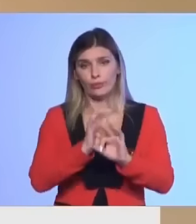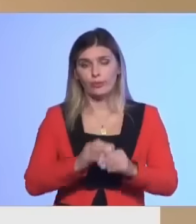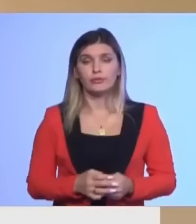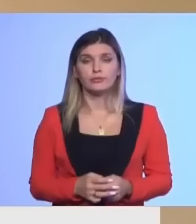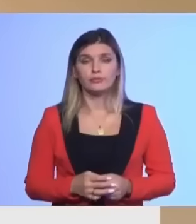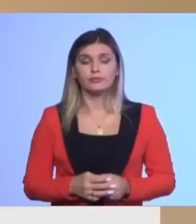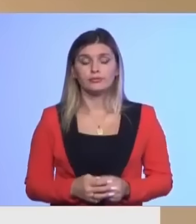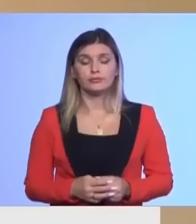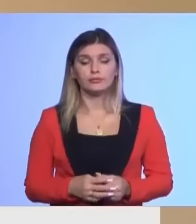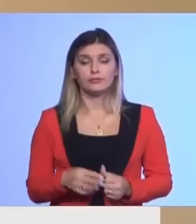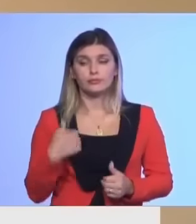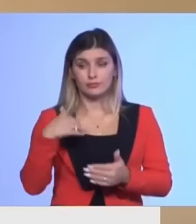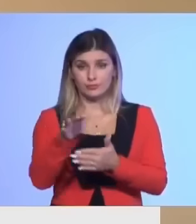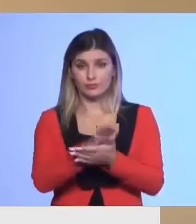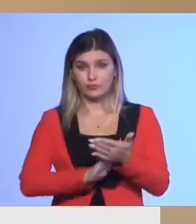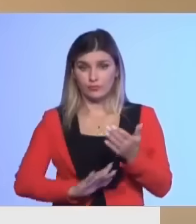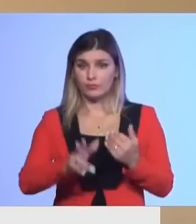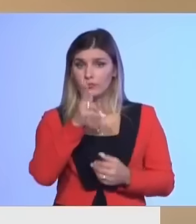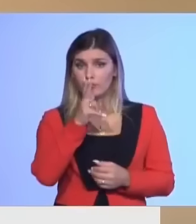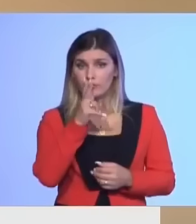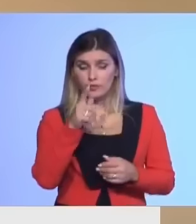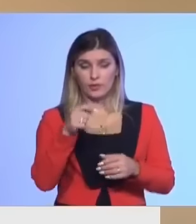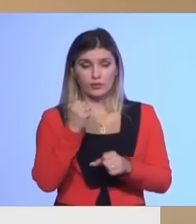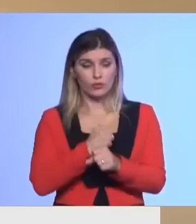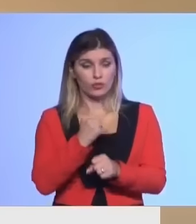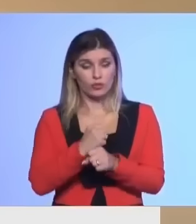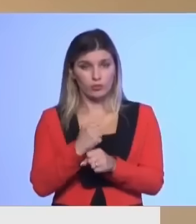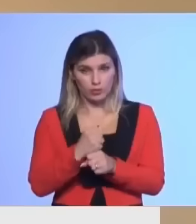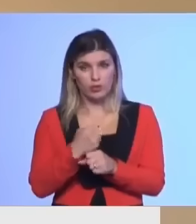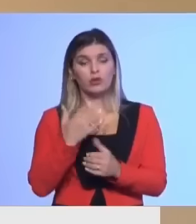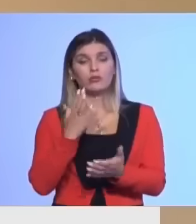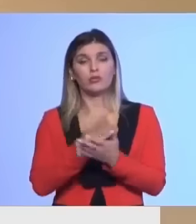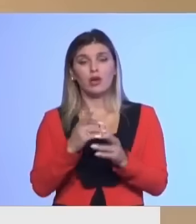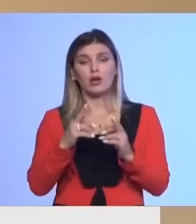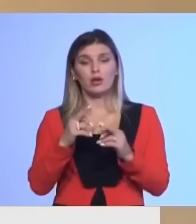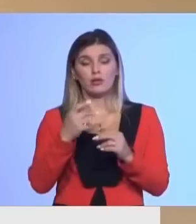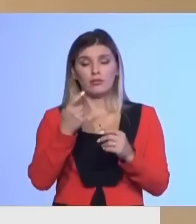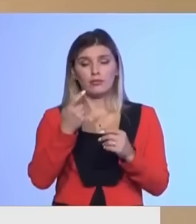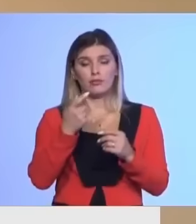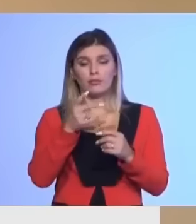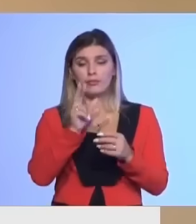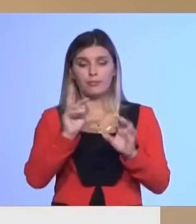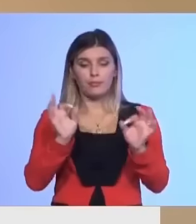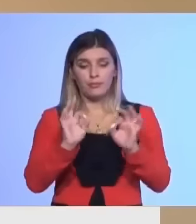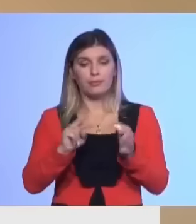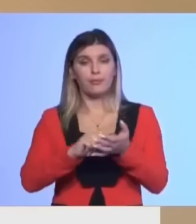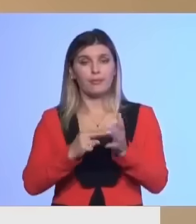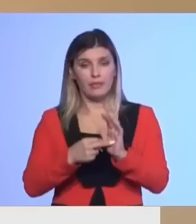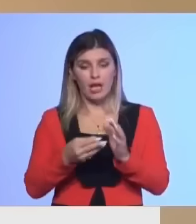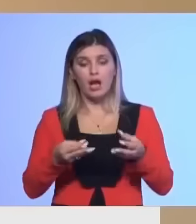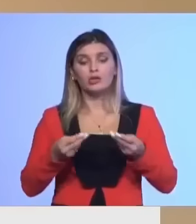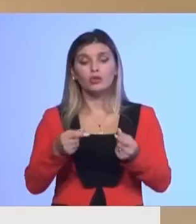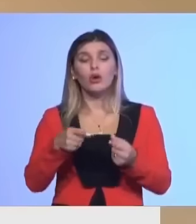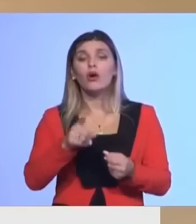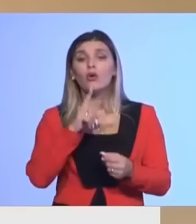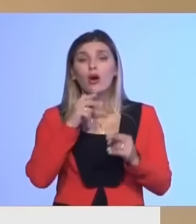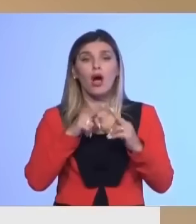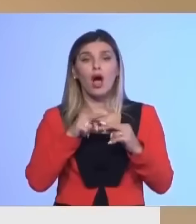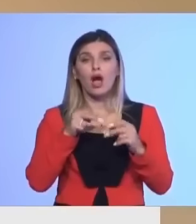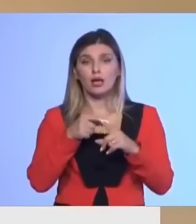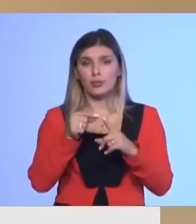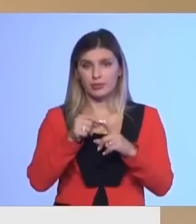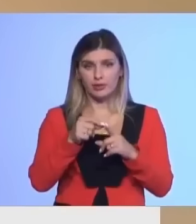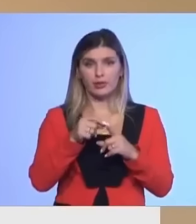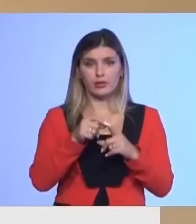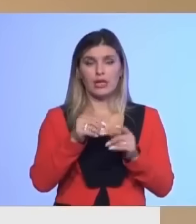kemi filluar punimet, kemi pranuar një shkresë nga AKP-ja për ndaljen e punime pasi që është pronë e AKP-s. Kemi